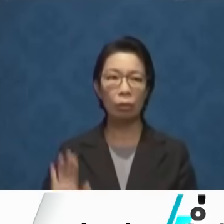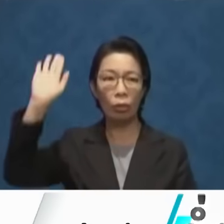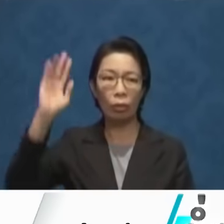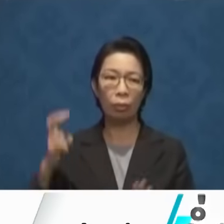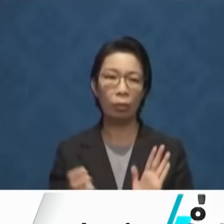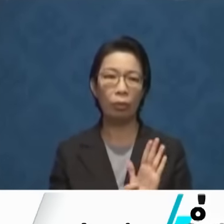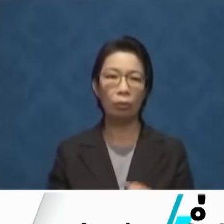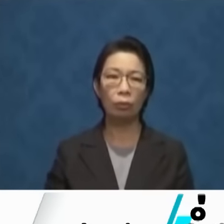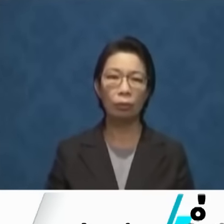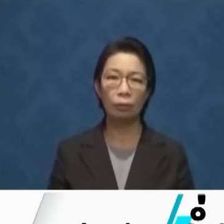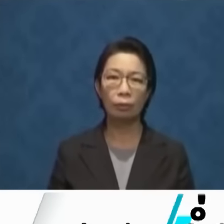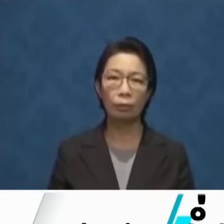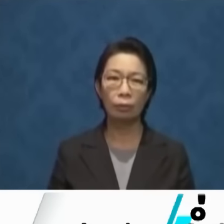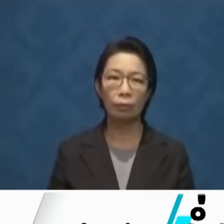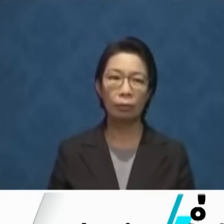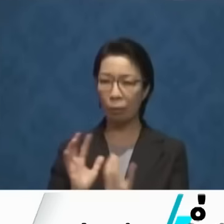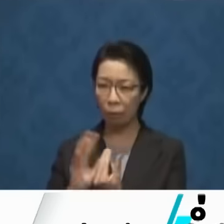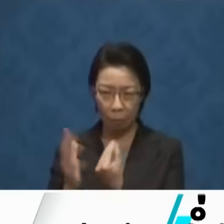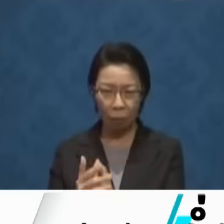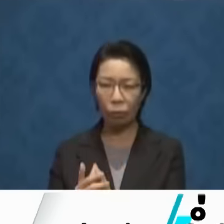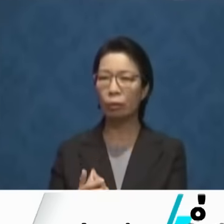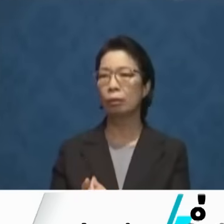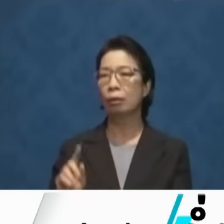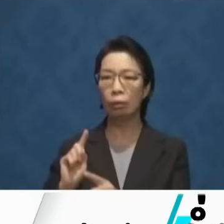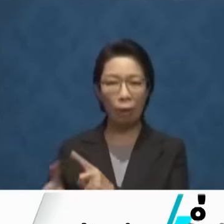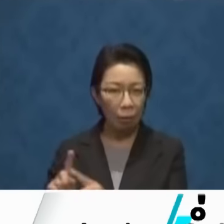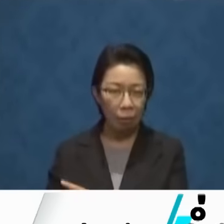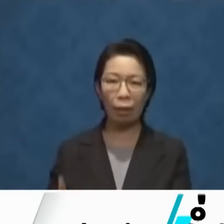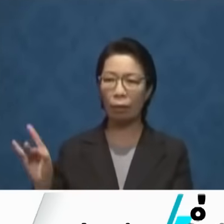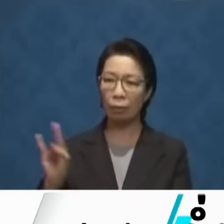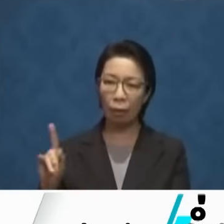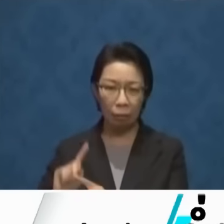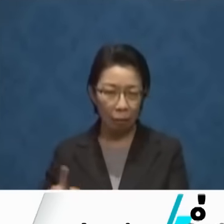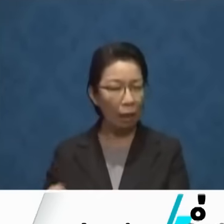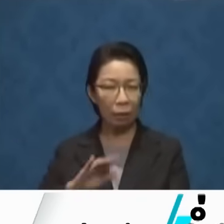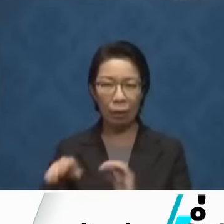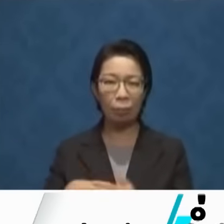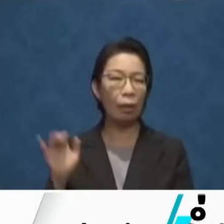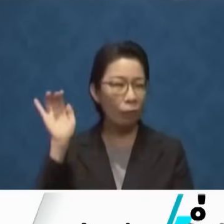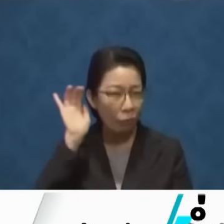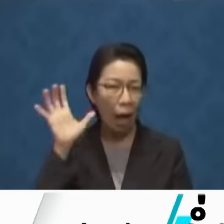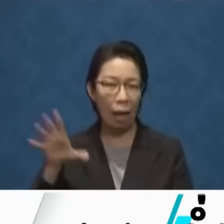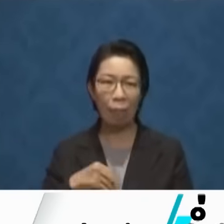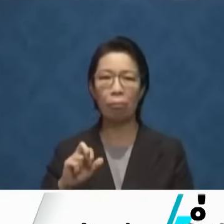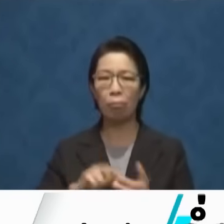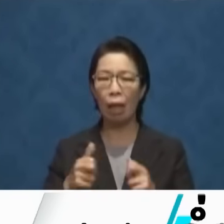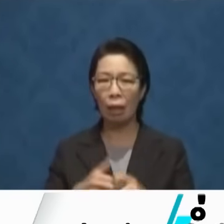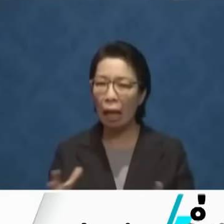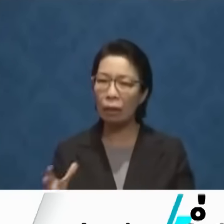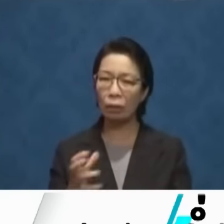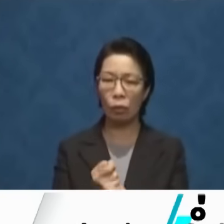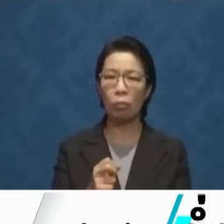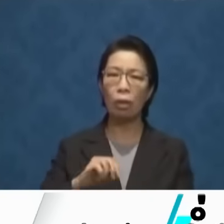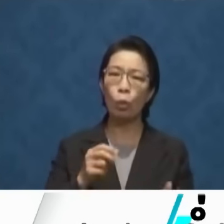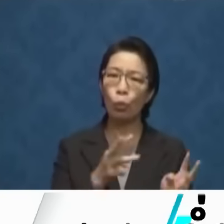คะมันยังอยู่ในช่วงที่ท่านประธานรอการรับฟัง นี่ครับนี่คือจุดเริ่มต้นพอขอนับองค์ประชุ